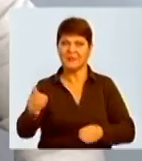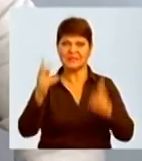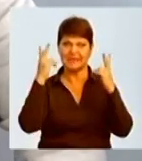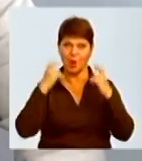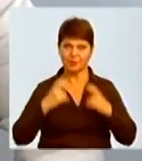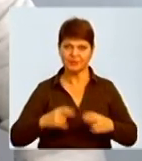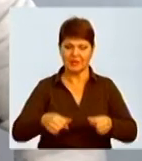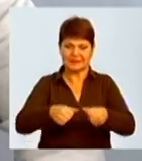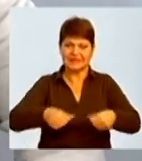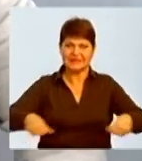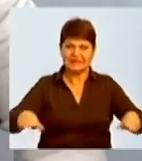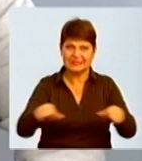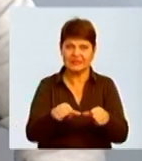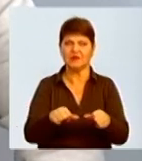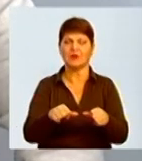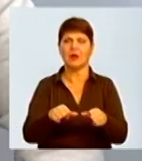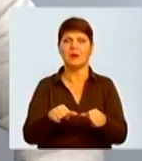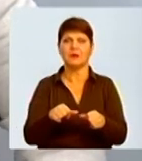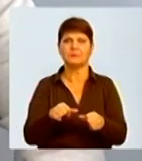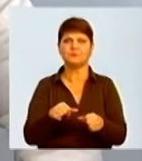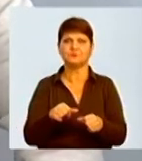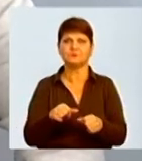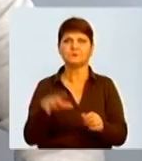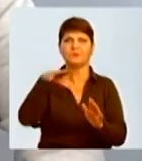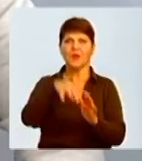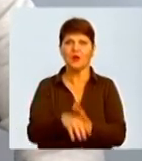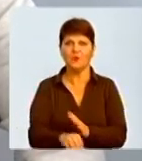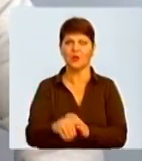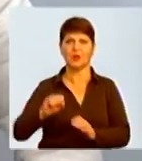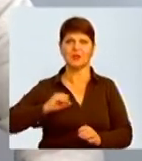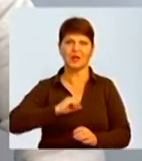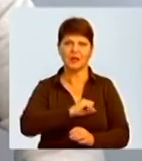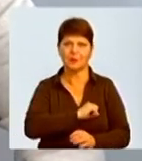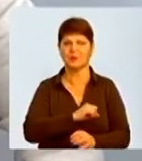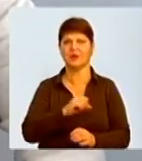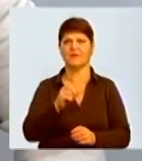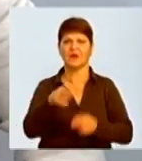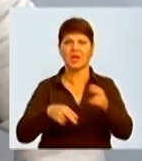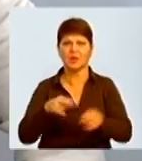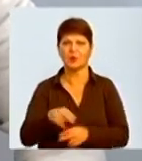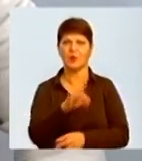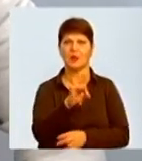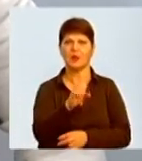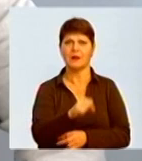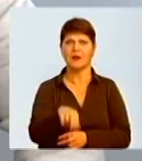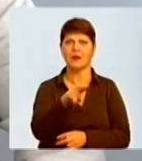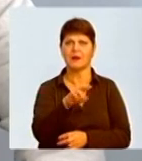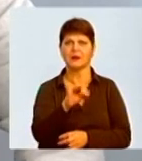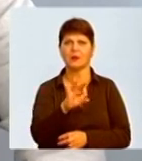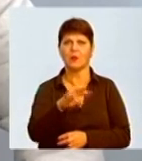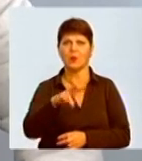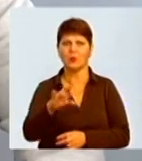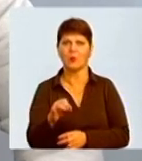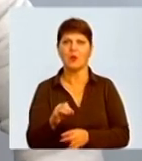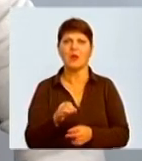засідання мультидисциплінарної комісії, в яку входить хіміотерапевт, радіолог та хірург, вирішується той напрямок лікування, з